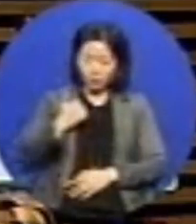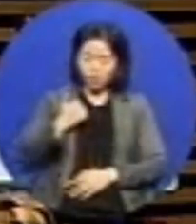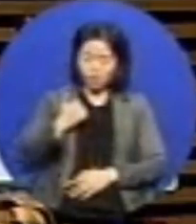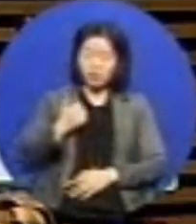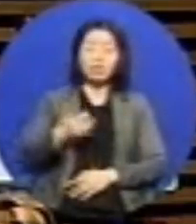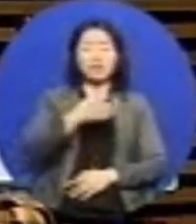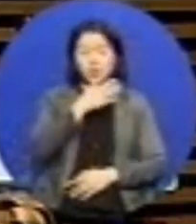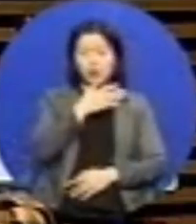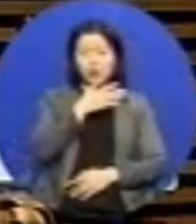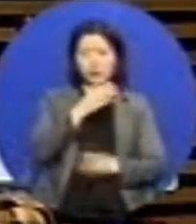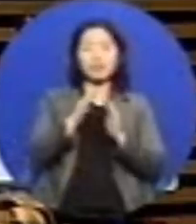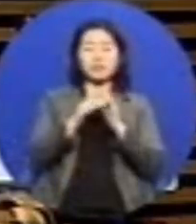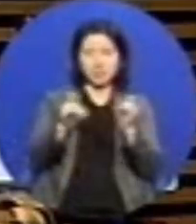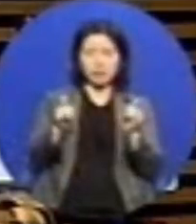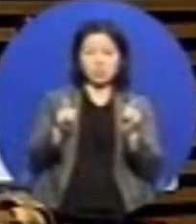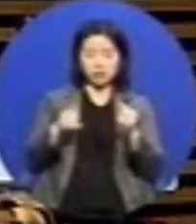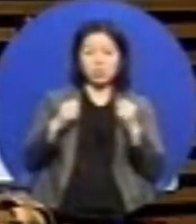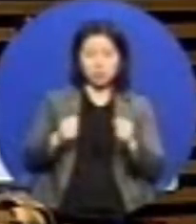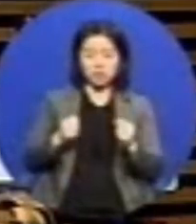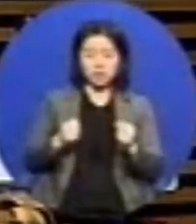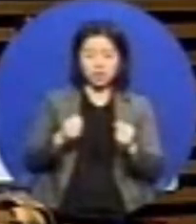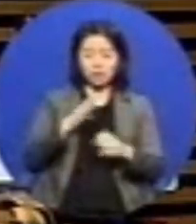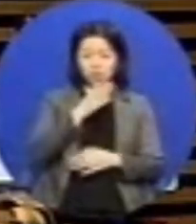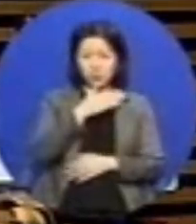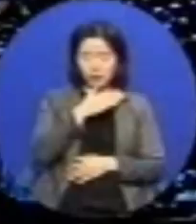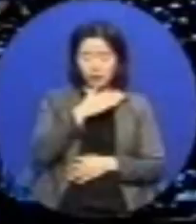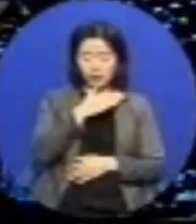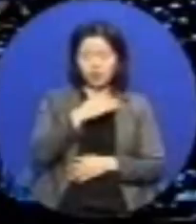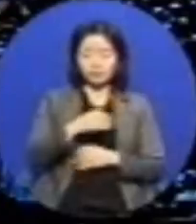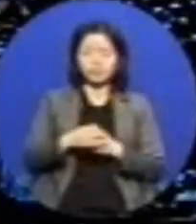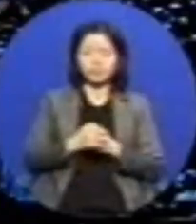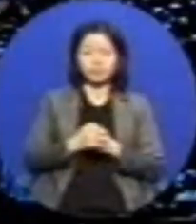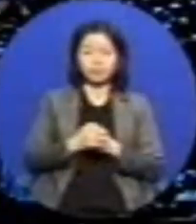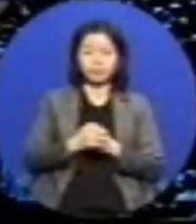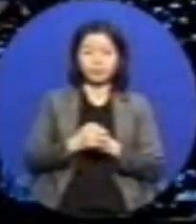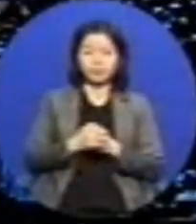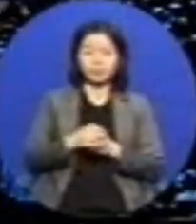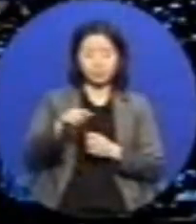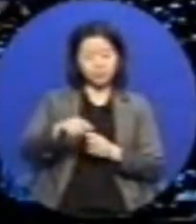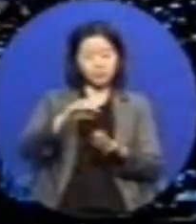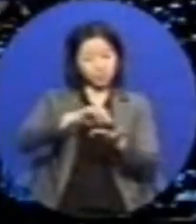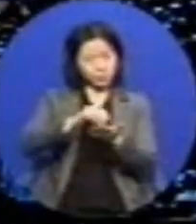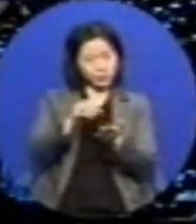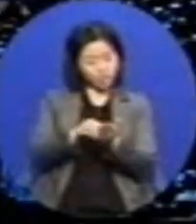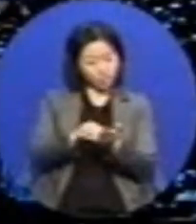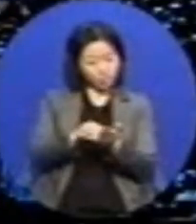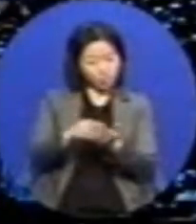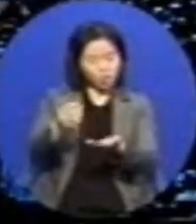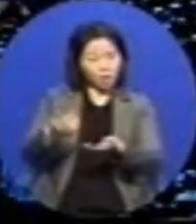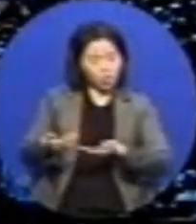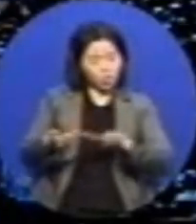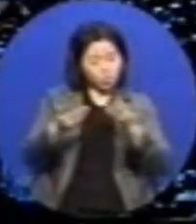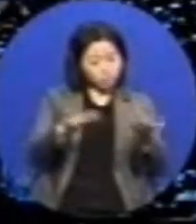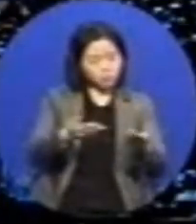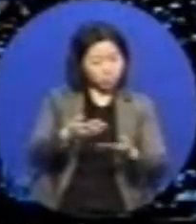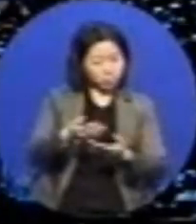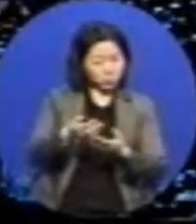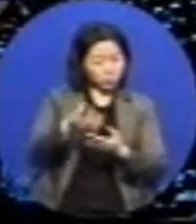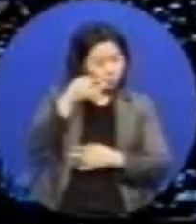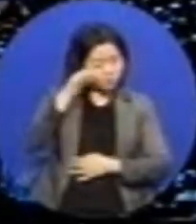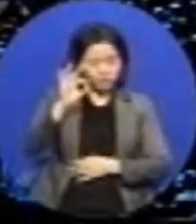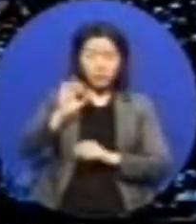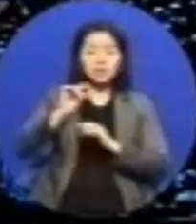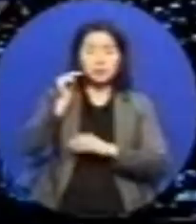그런 존재 구나 내가 그런 존재 구나 이 정도도 받아주지 못하고 내가